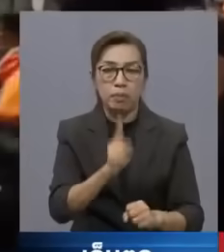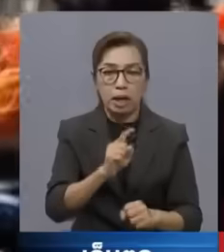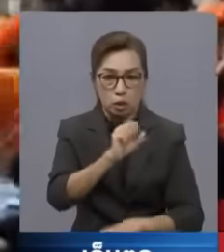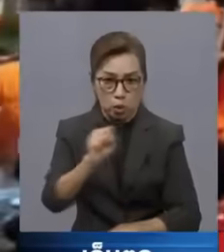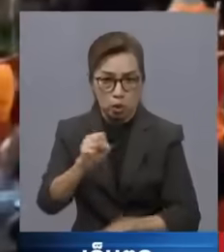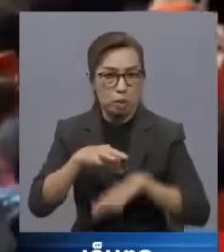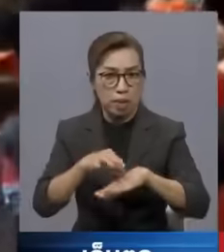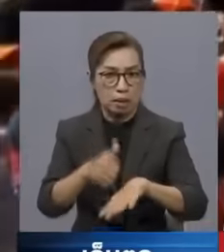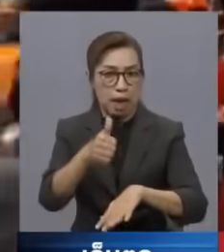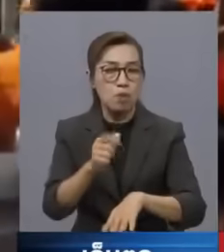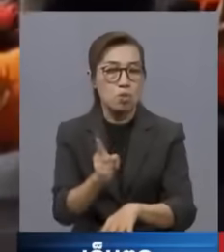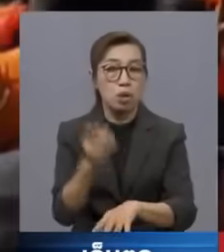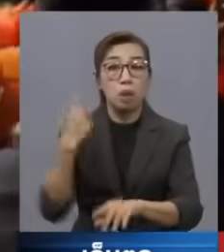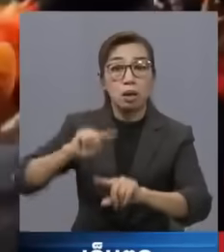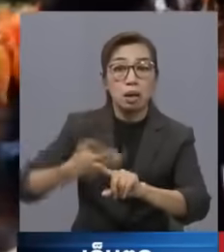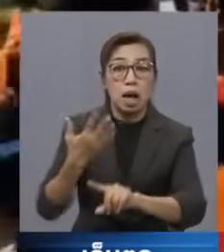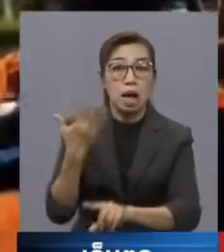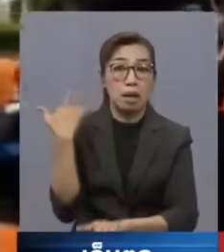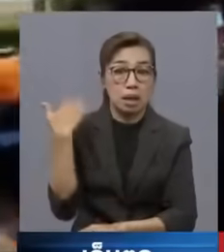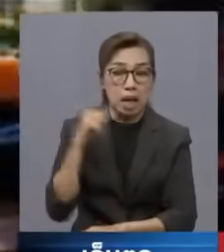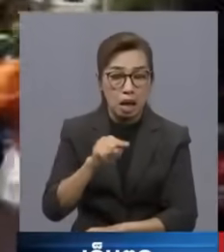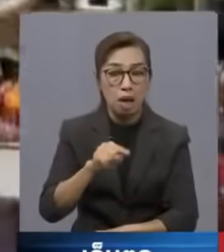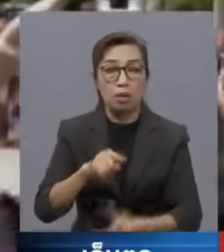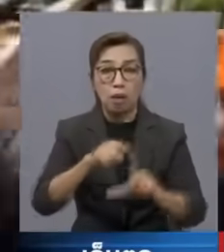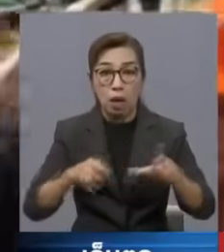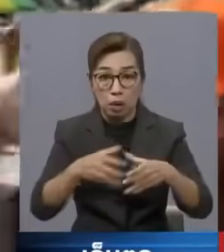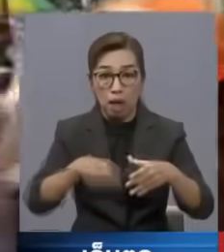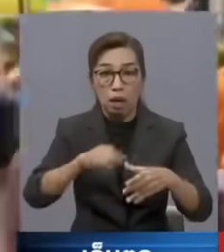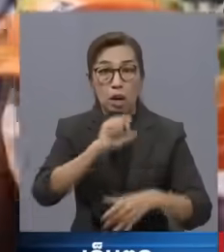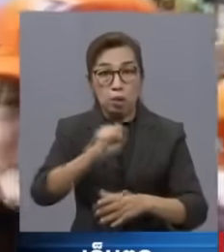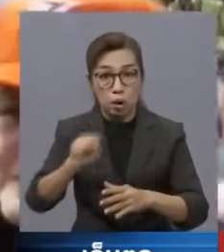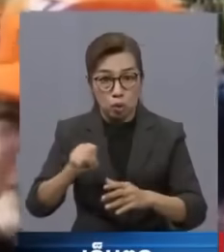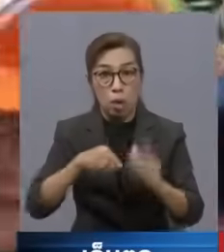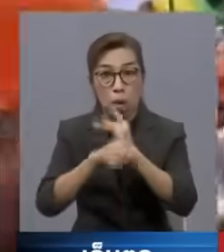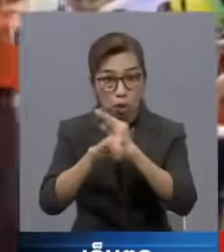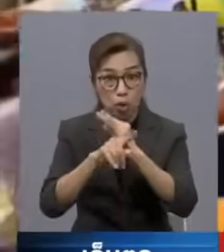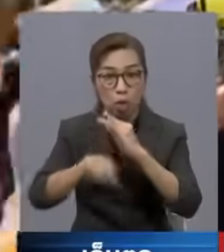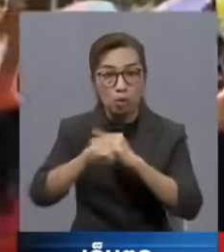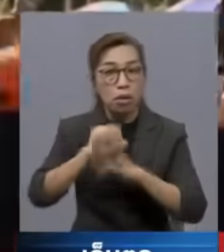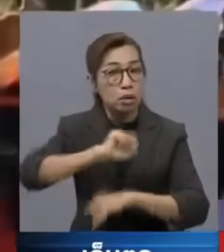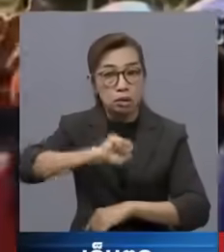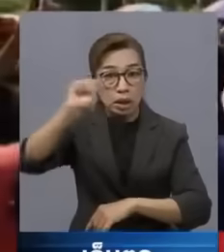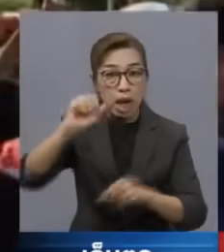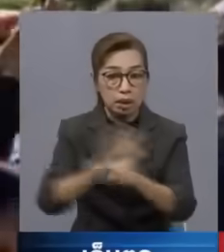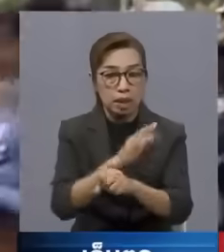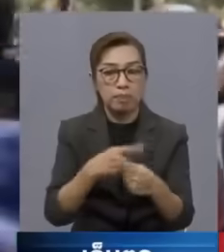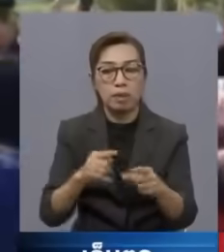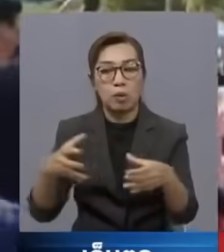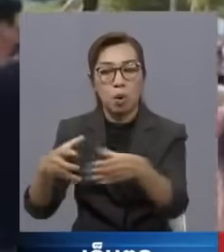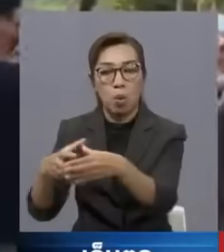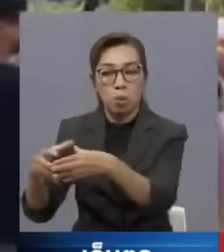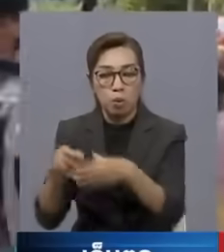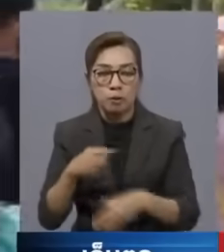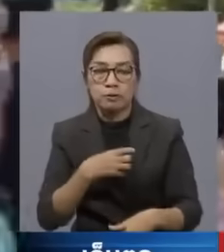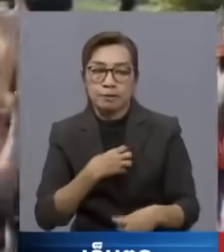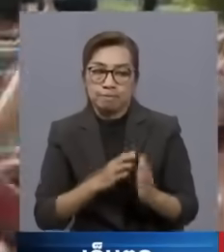เมื่อพฤษภาคมที่ผ่านมาเนี่ยก้าวไกลชนะยกจังหวัดเลยนะครับแต่ก็อย่าลืมว่าคู่แข่งทางการเมืองเขาก็หวังจะล้างตามเหมือน